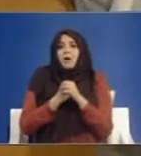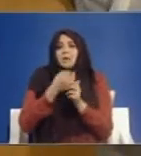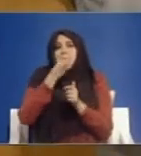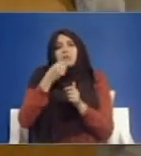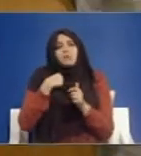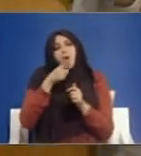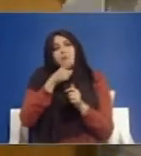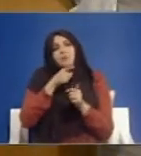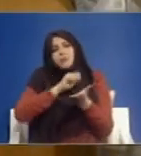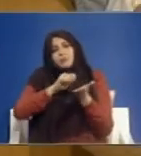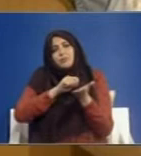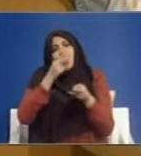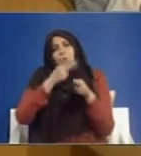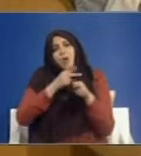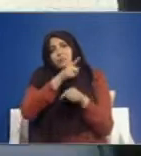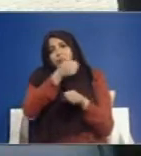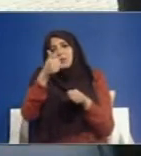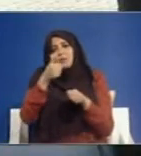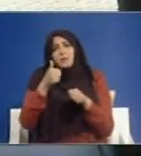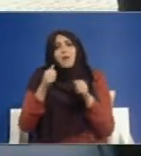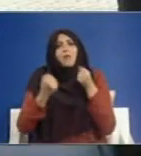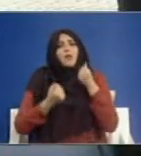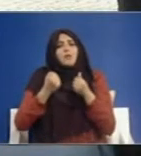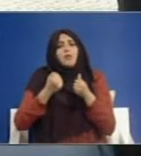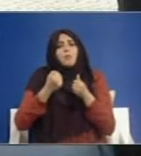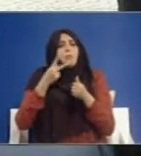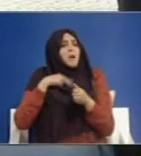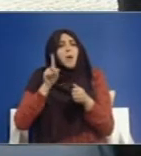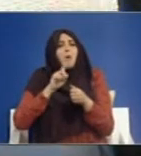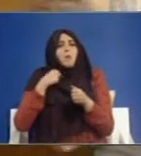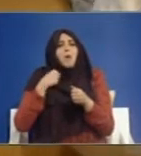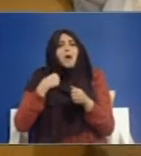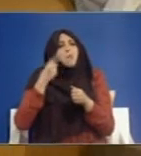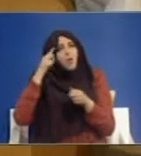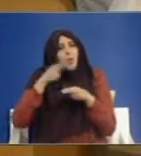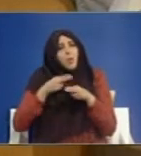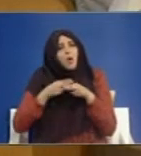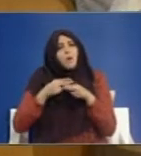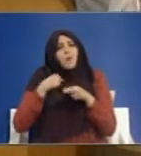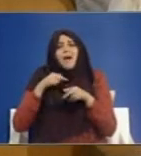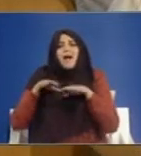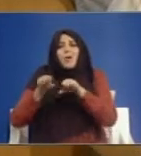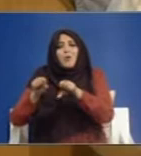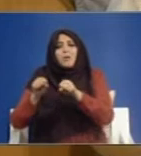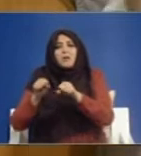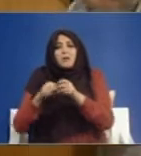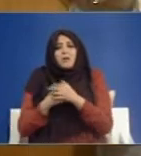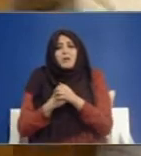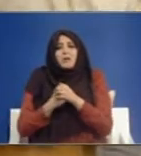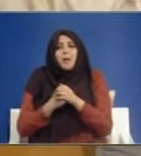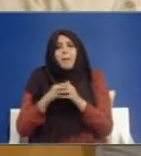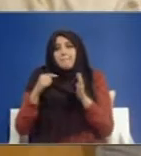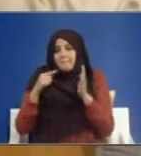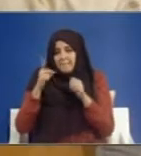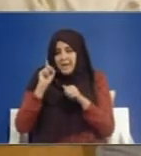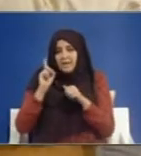له اكتبوا لي على اسمك فقط، السيارة ماشي تاعي، اكتبها لي على اسمك لأنه عندي واحد الأمور، اكتبها لي على اسمك على أساس تاعي، لكن من بعد